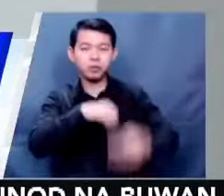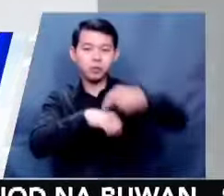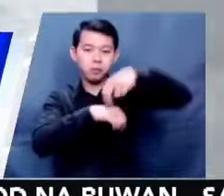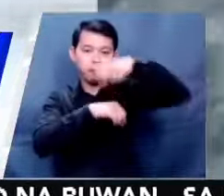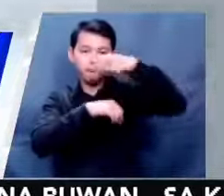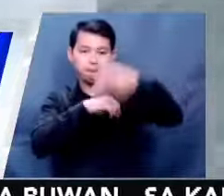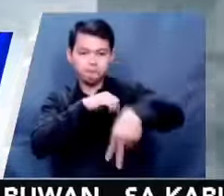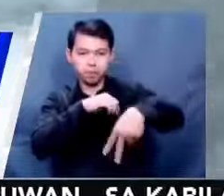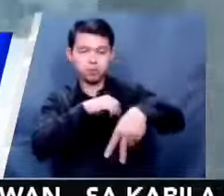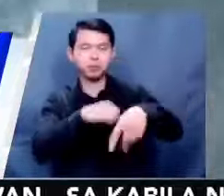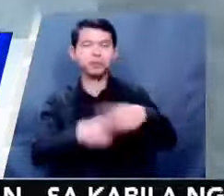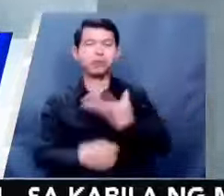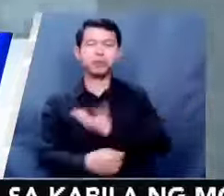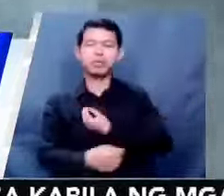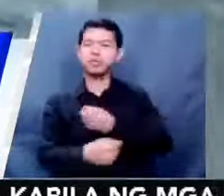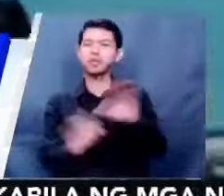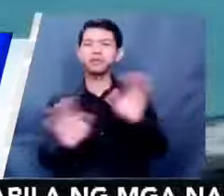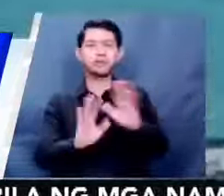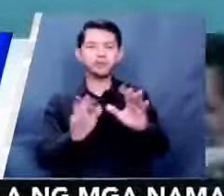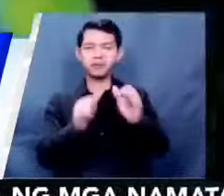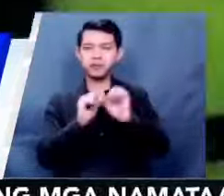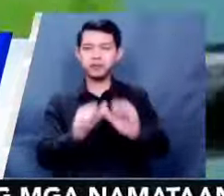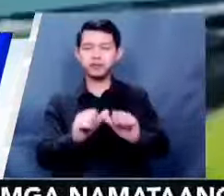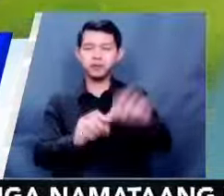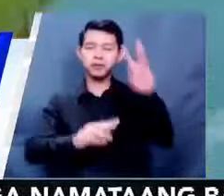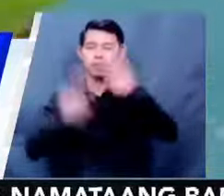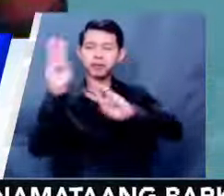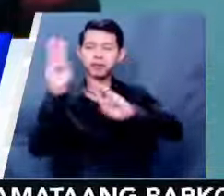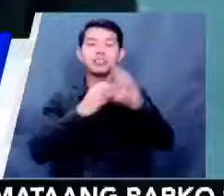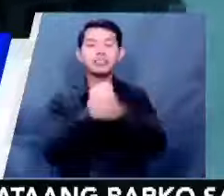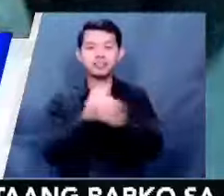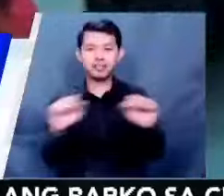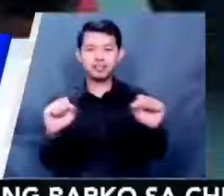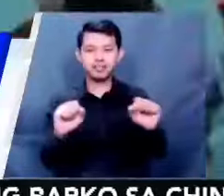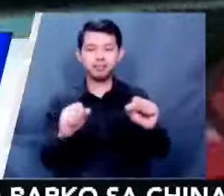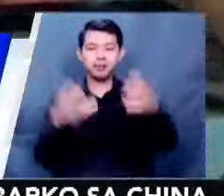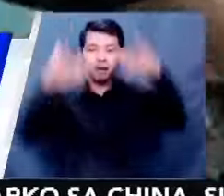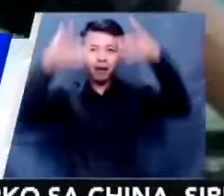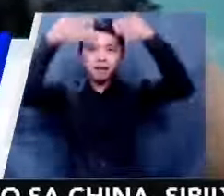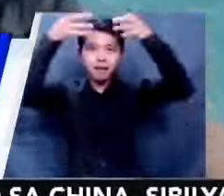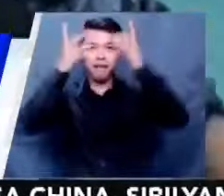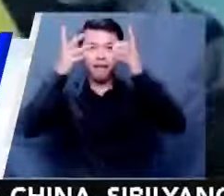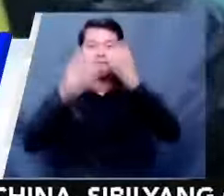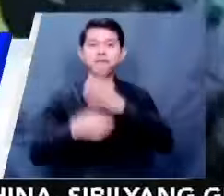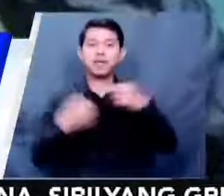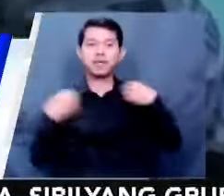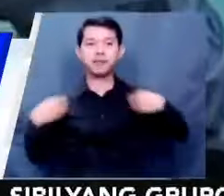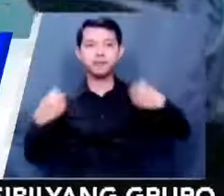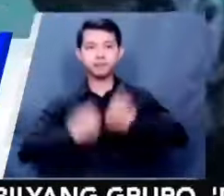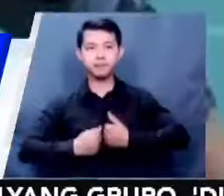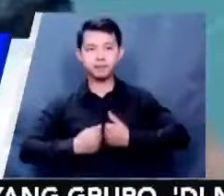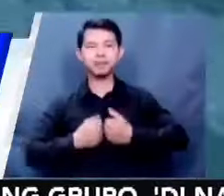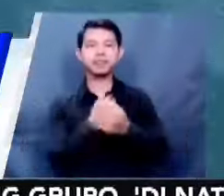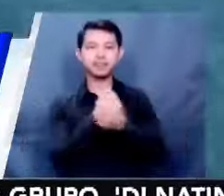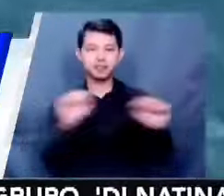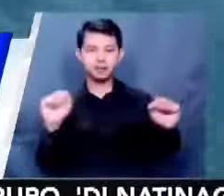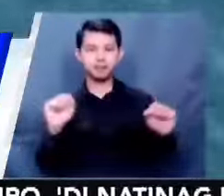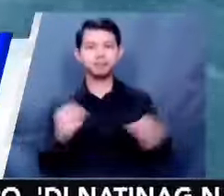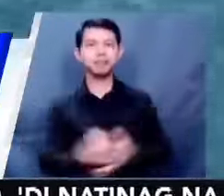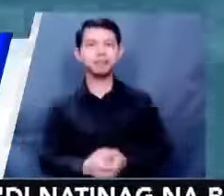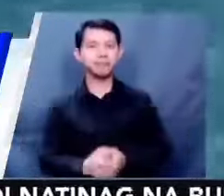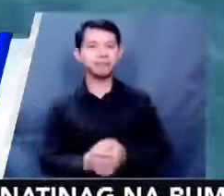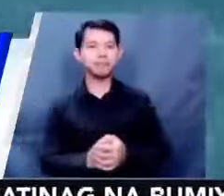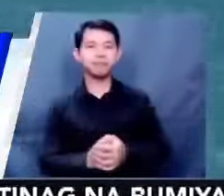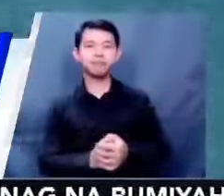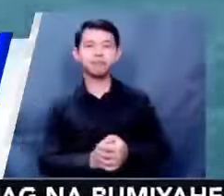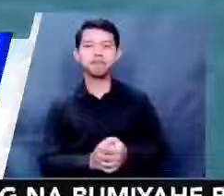matakot. Kompleto naman sa safety gears gaya ng helmet at buoyancy vest. Paano ka rin naman kasing tatanggi kung ang